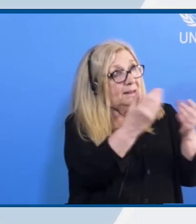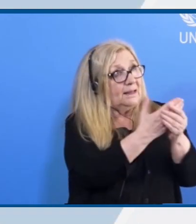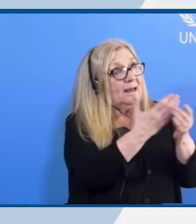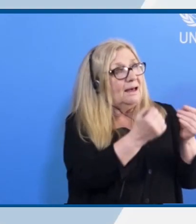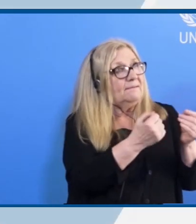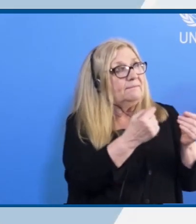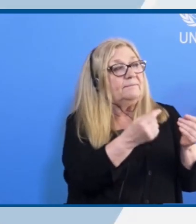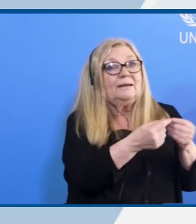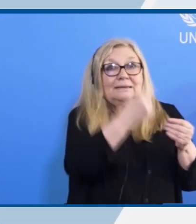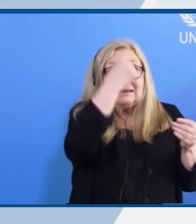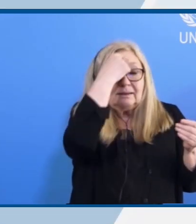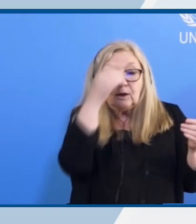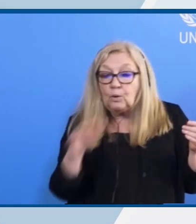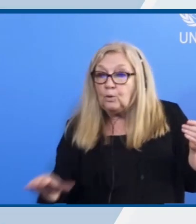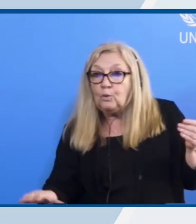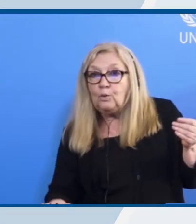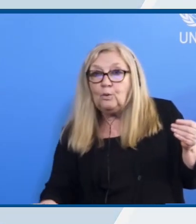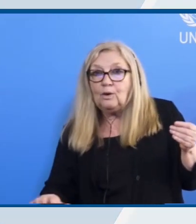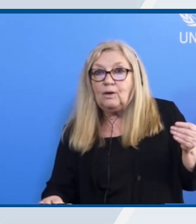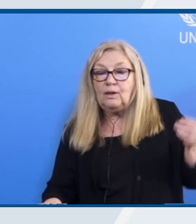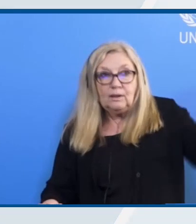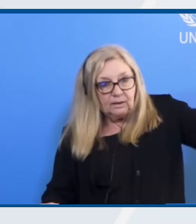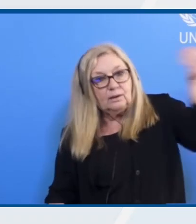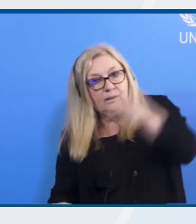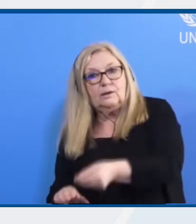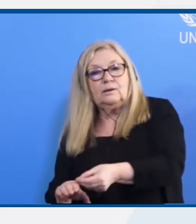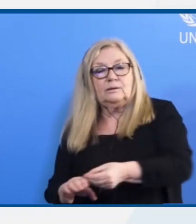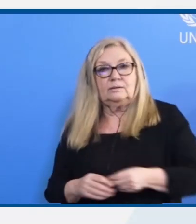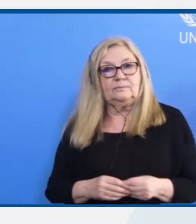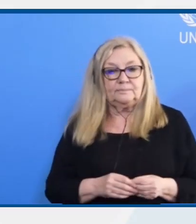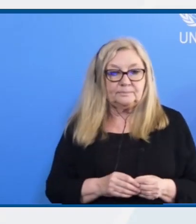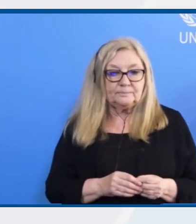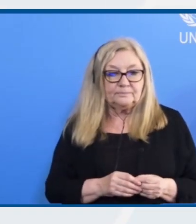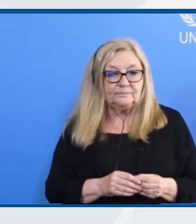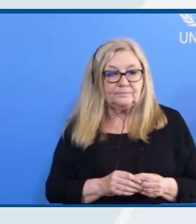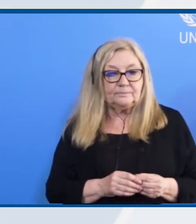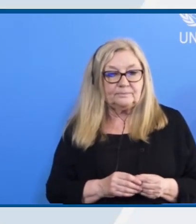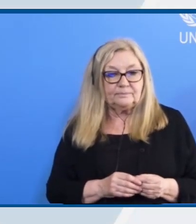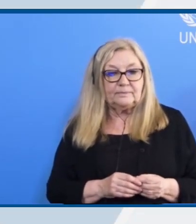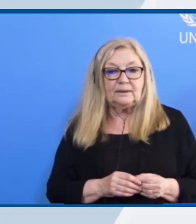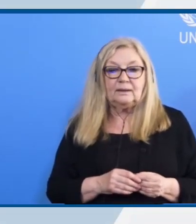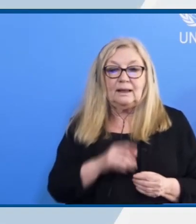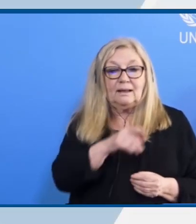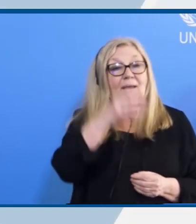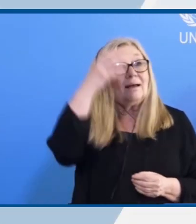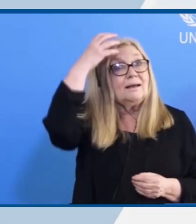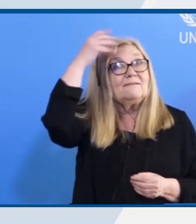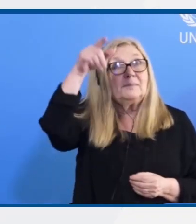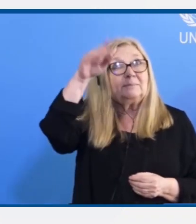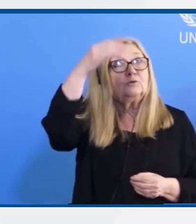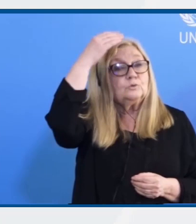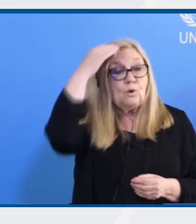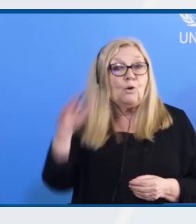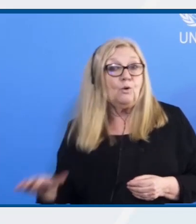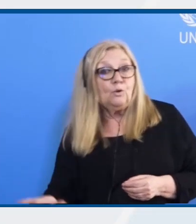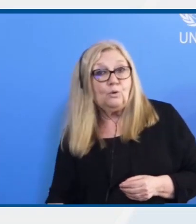करताना त्यात महिला सहभागी करून घ्यायला पाहिजे की जेणेकरून प्रोडक्ट डिझाईन चांगलं होईल आणि ते लोकांपर्यंत जाईल. And don't